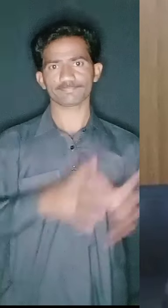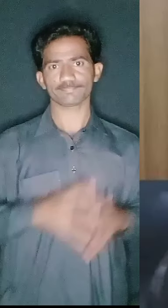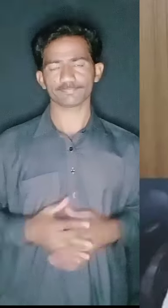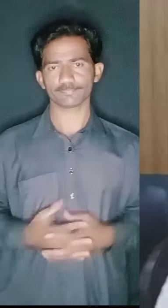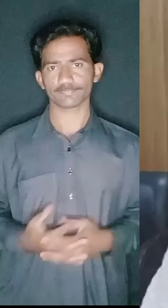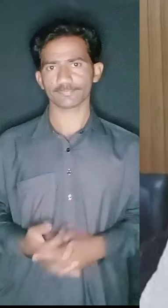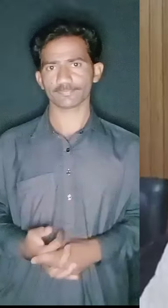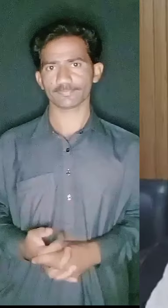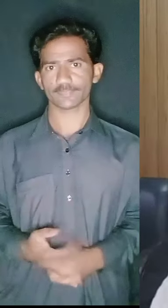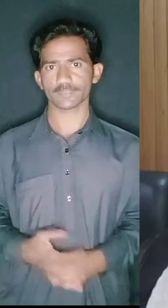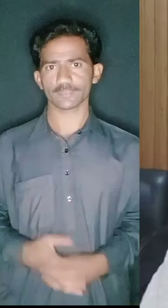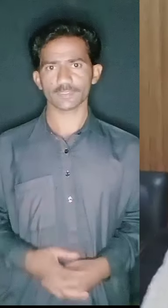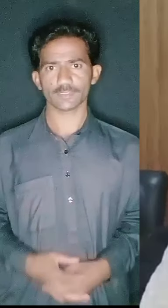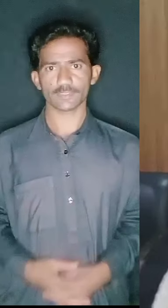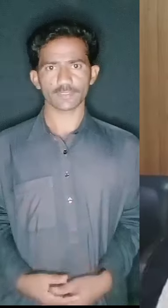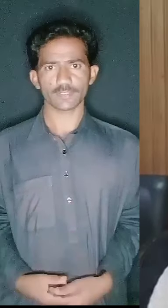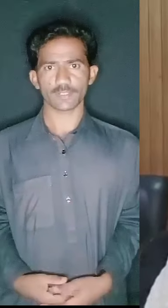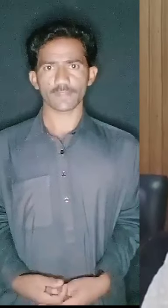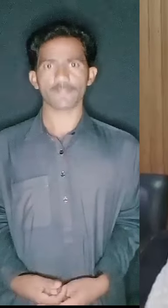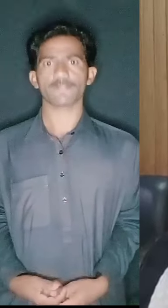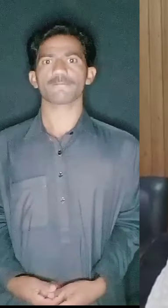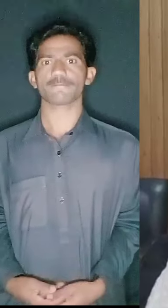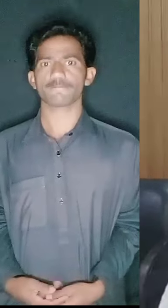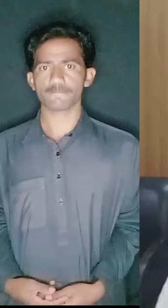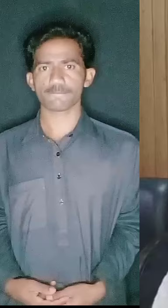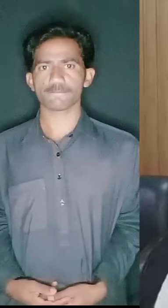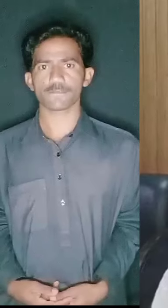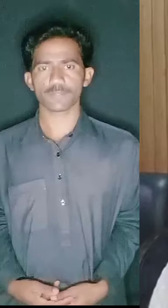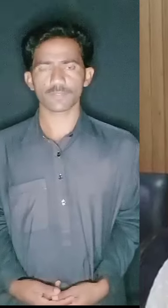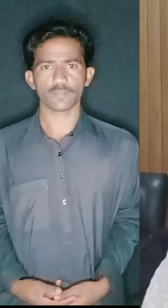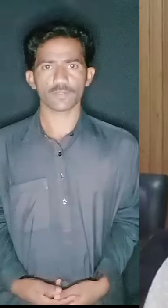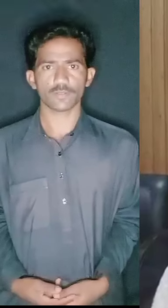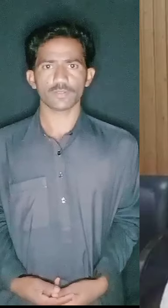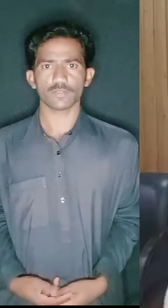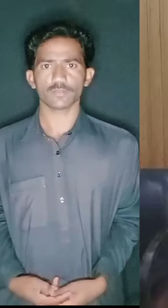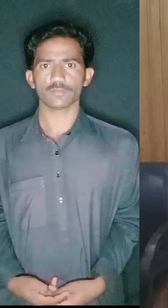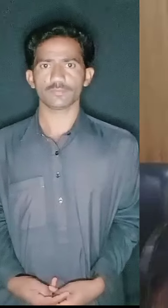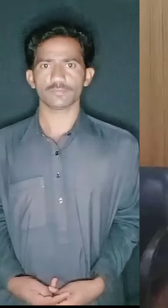ख़त्म करवा दिया। बात करते हैं जी, क्या मामलात थे, क्यों बात इस हद तक पहुंची।